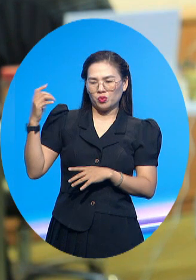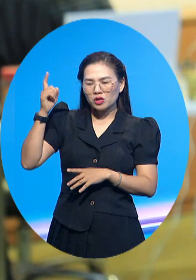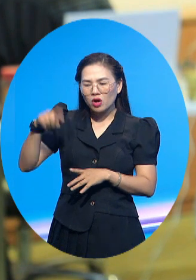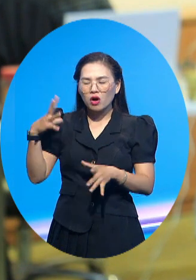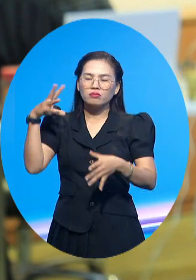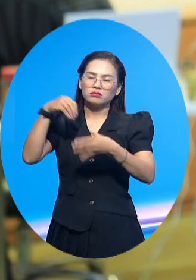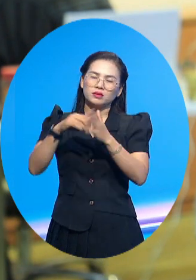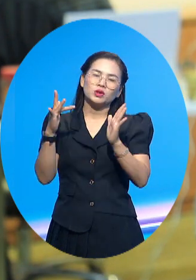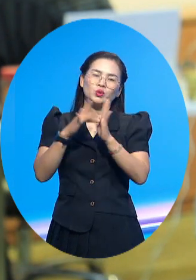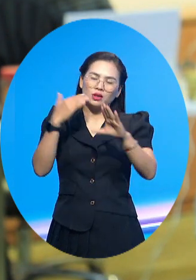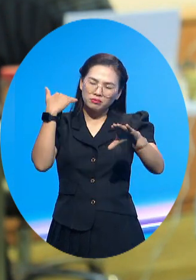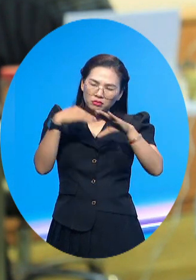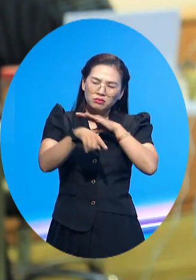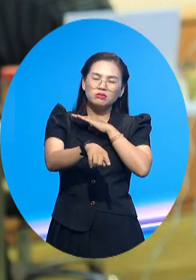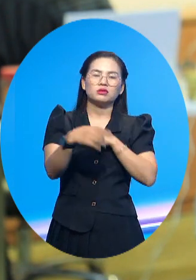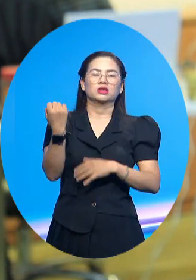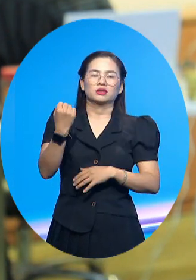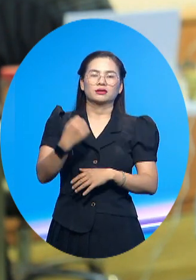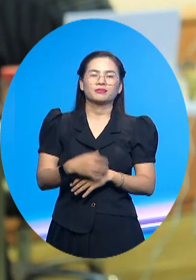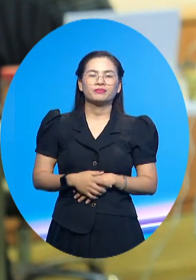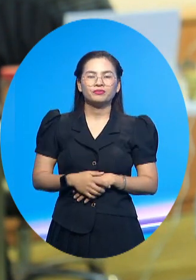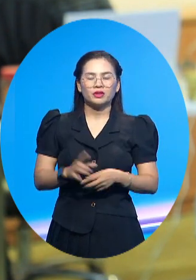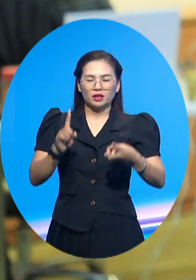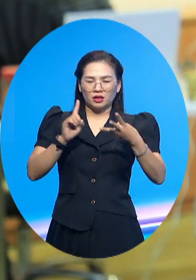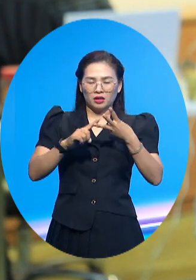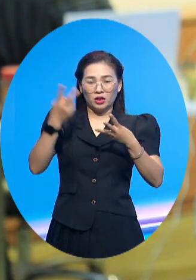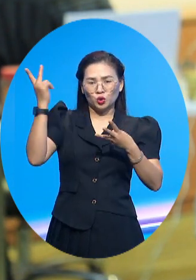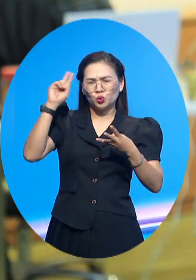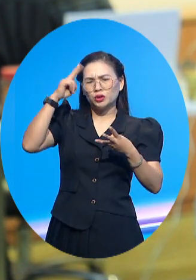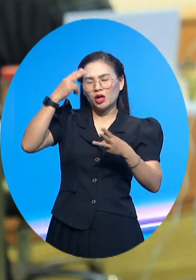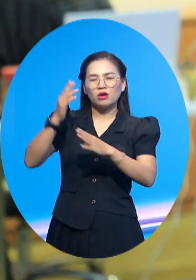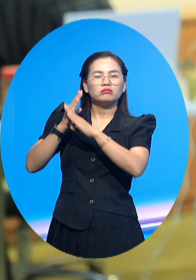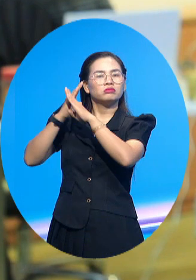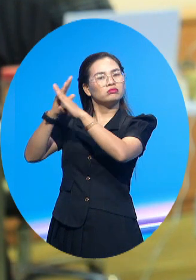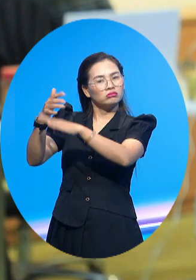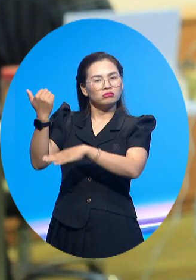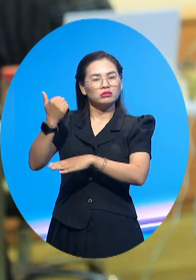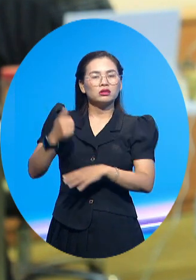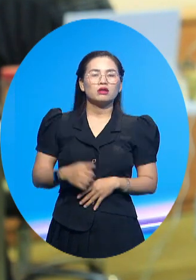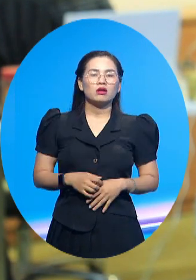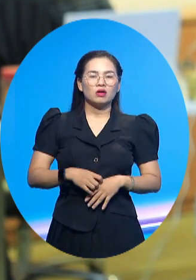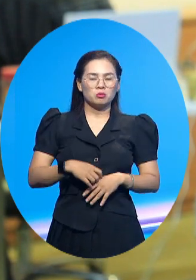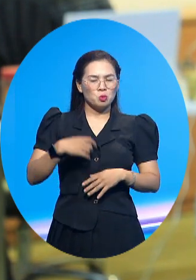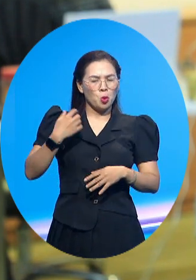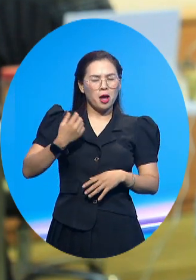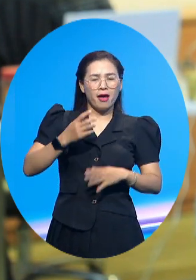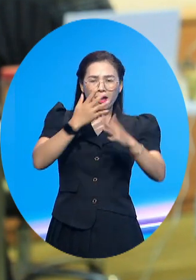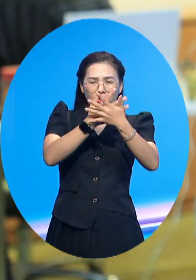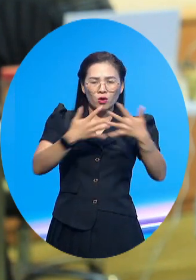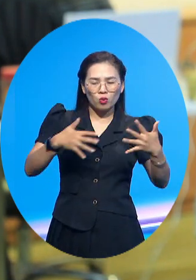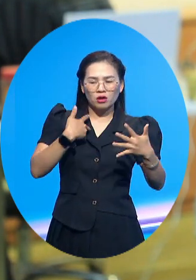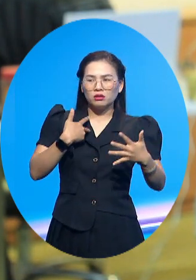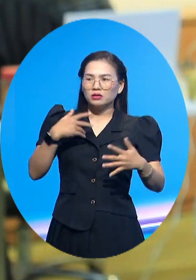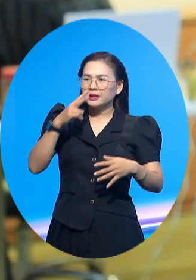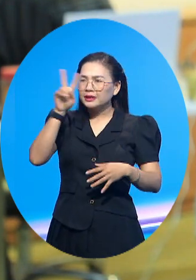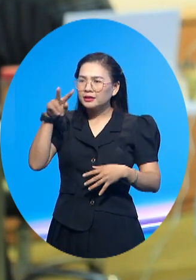liệu. Thứ tư nữa là về cái phòng chống rủi ro thì hệ thống của chúng tôi là có hệ thống backup dữ